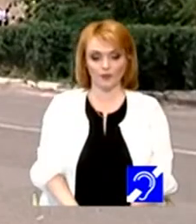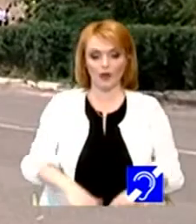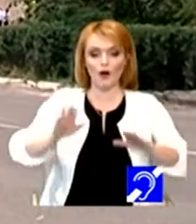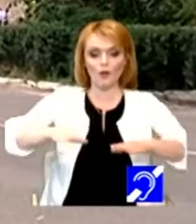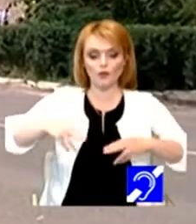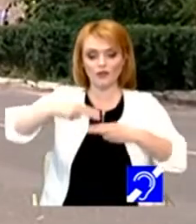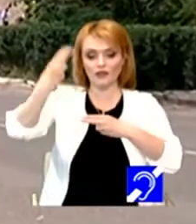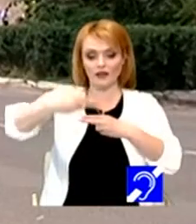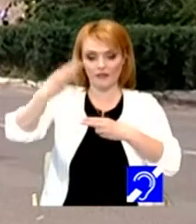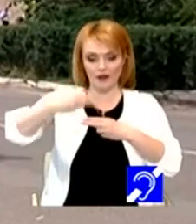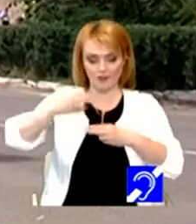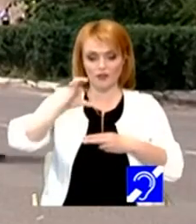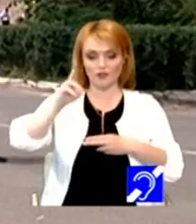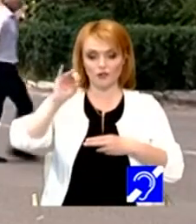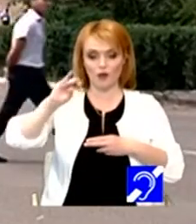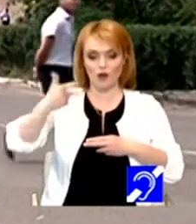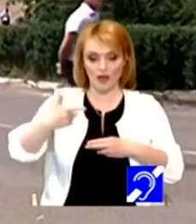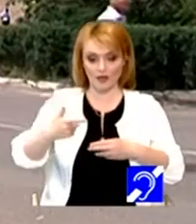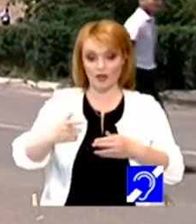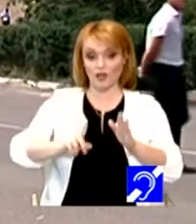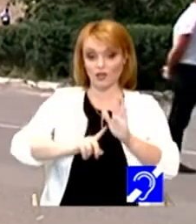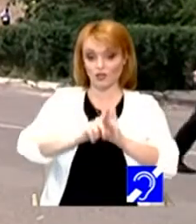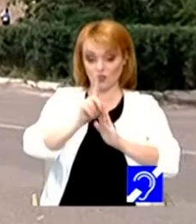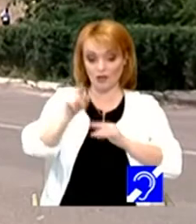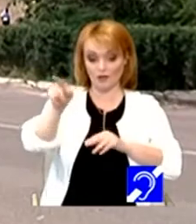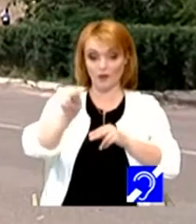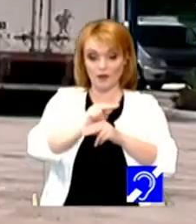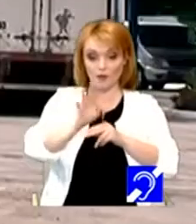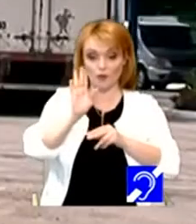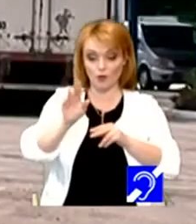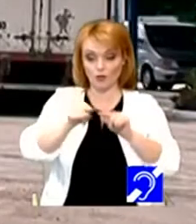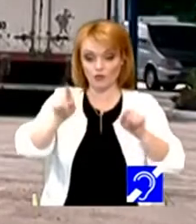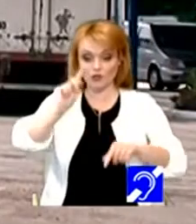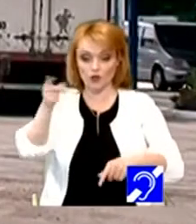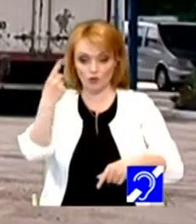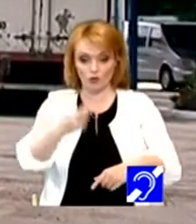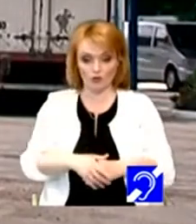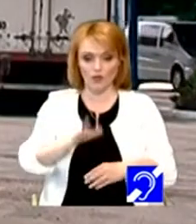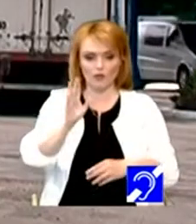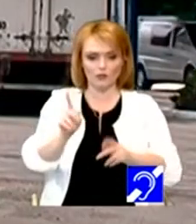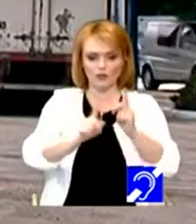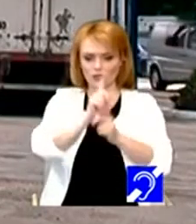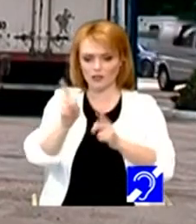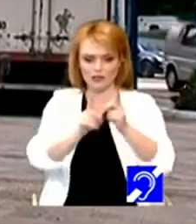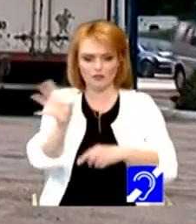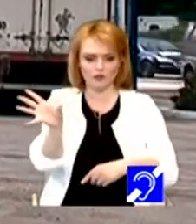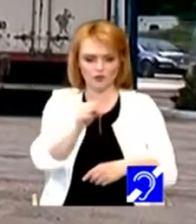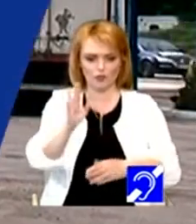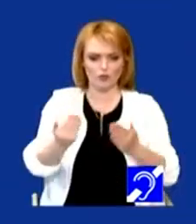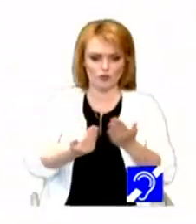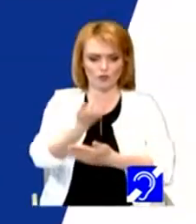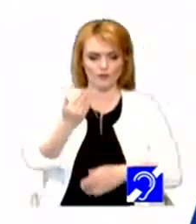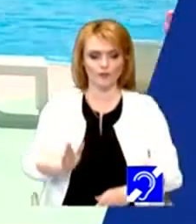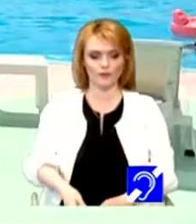Punctul de trecere a frontierei Sculeni intră în reparație pentru un an. Vor fi reabilitate clădirile administrative și se vor construi pavilioane noi.